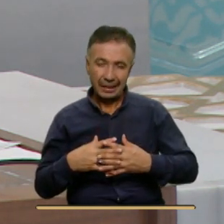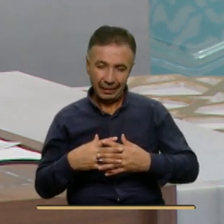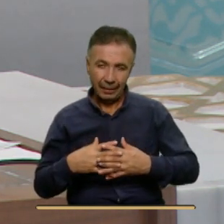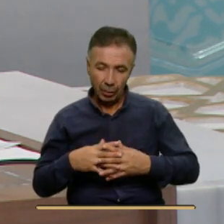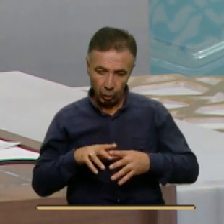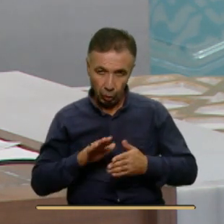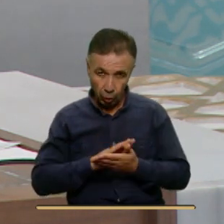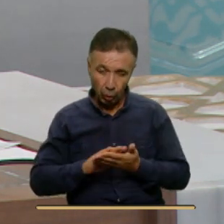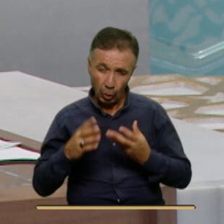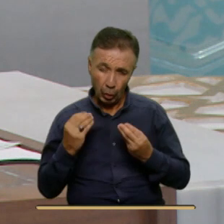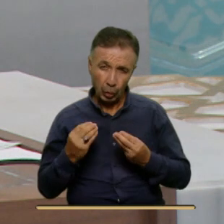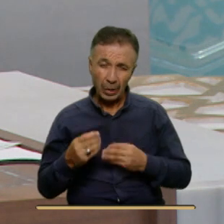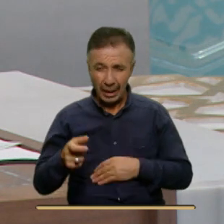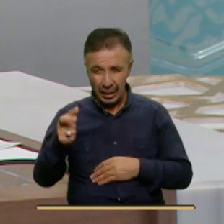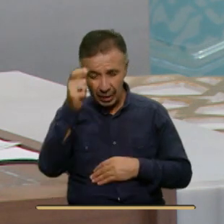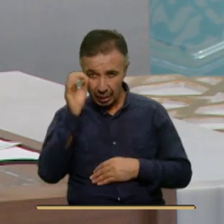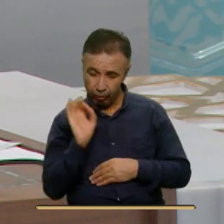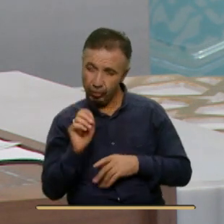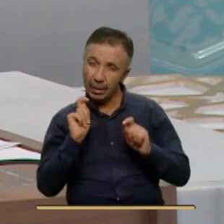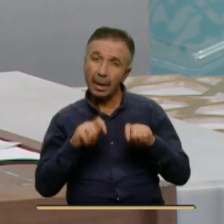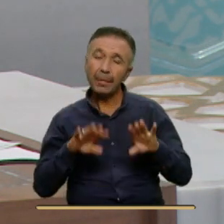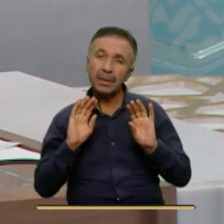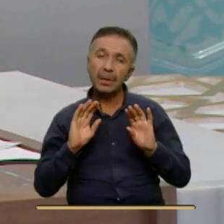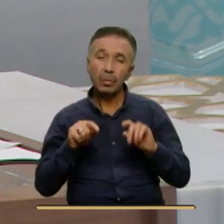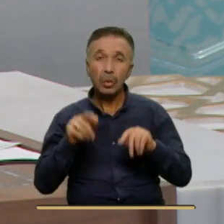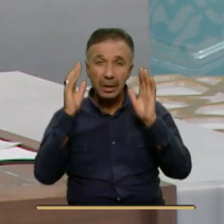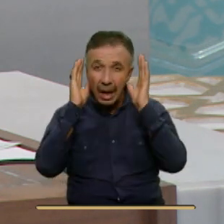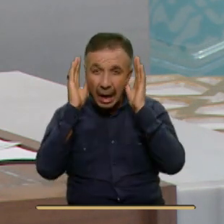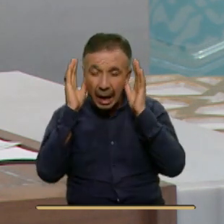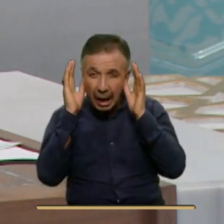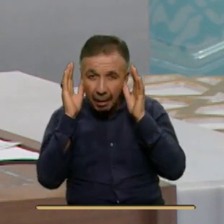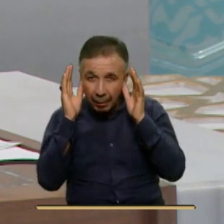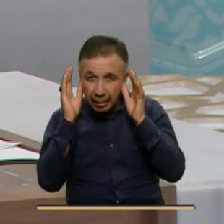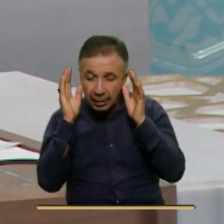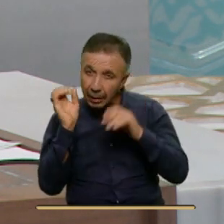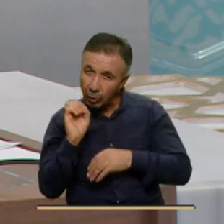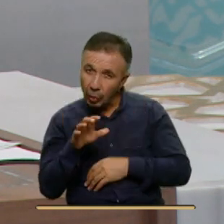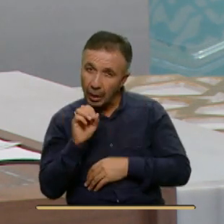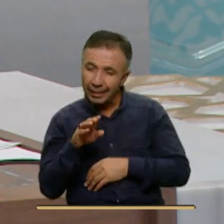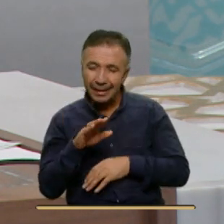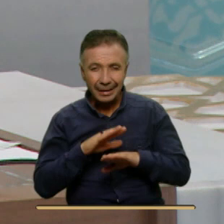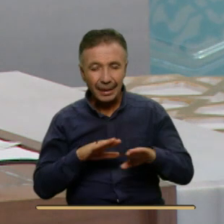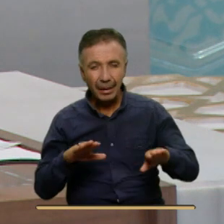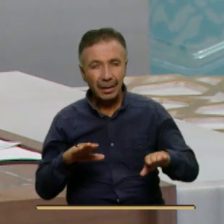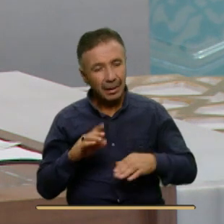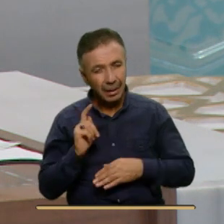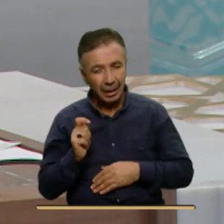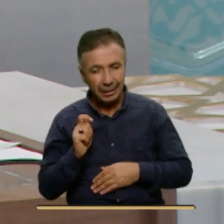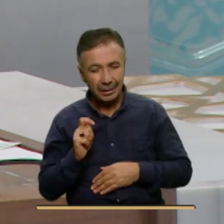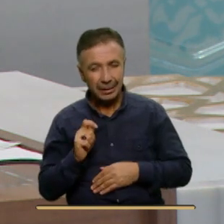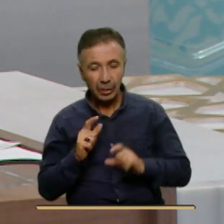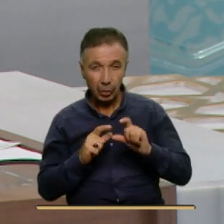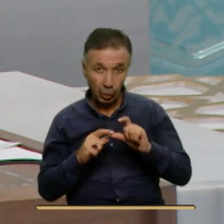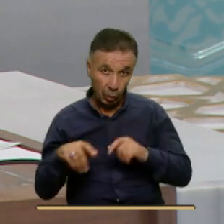geçmesin. Namazda bu öğretinin temeli aslında sosyal hayat için de